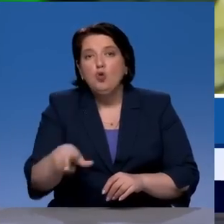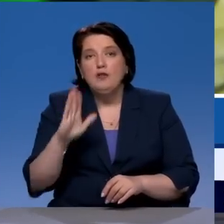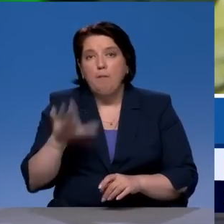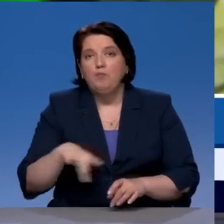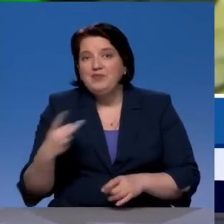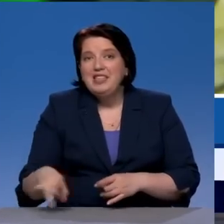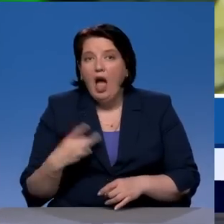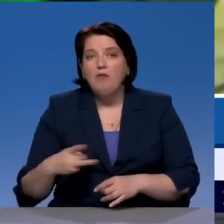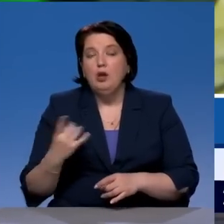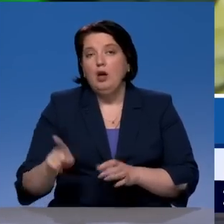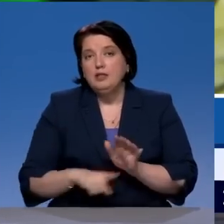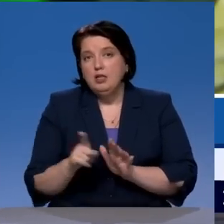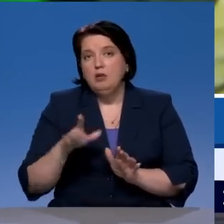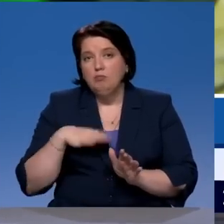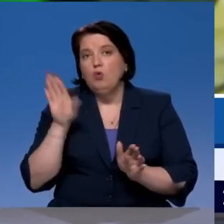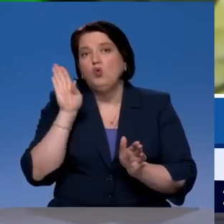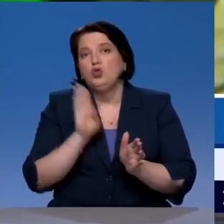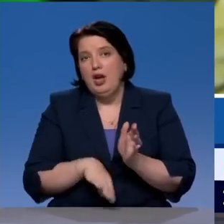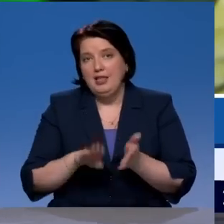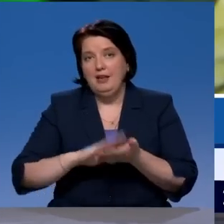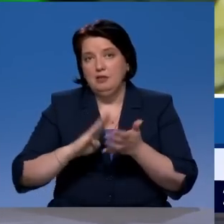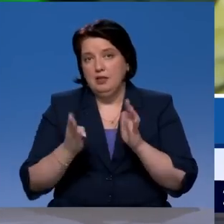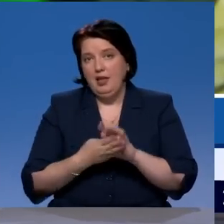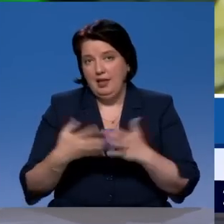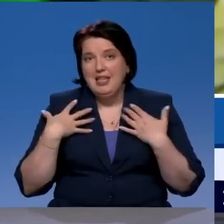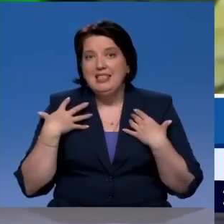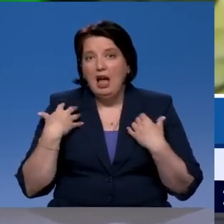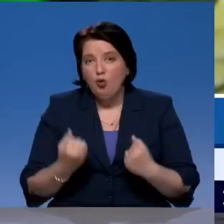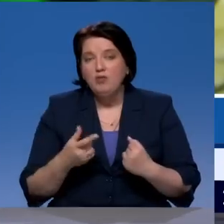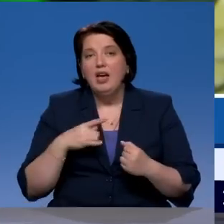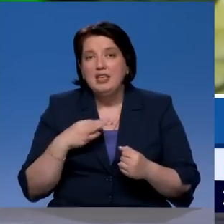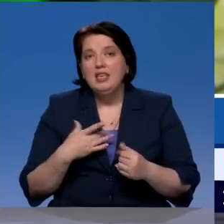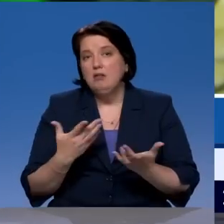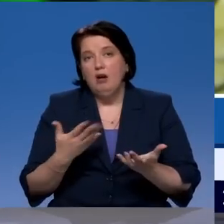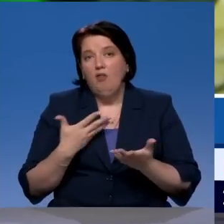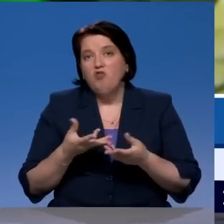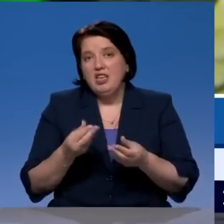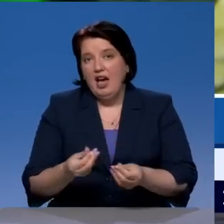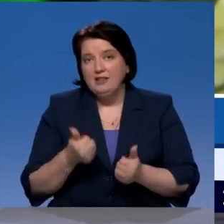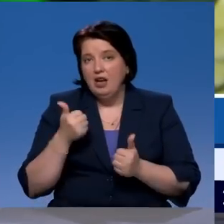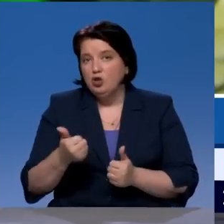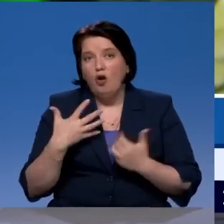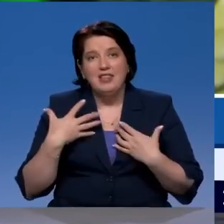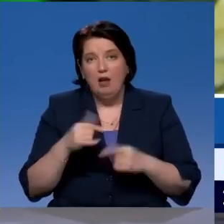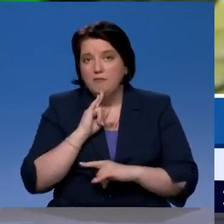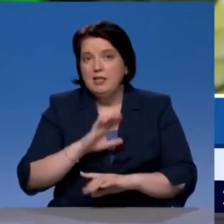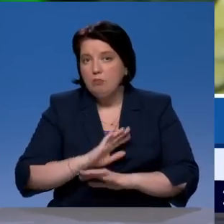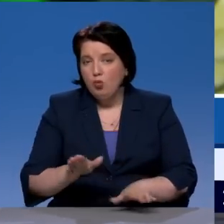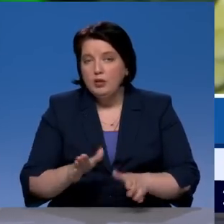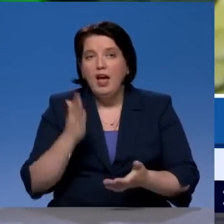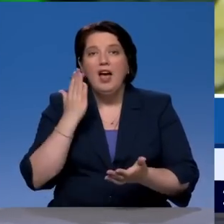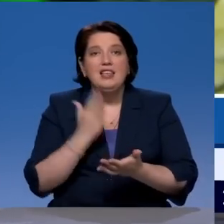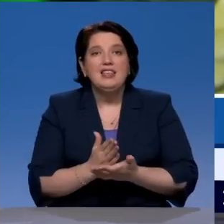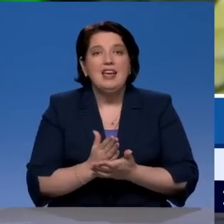готовясь к этому, это тоже, в общем-то, на здоровье положительно не действует. Вот. Есть пути